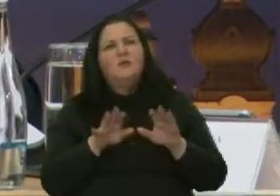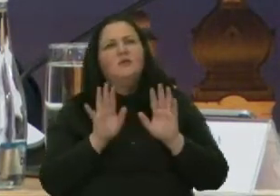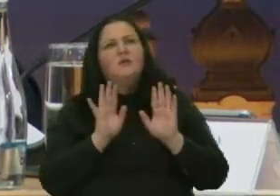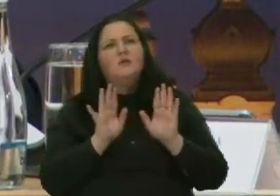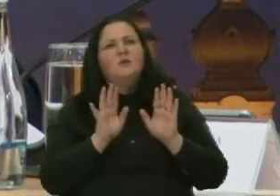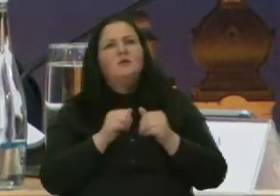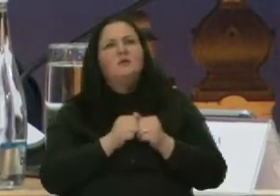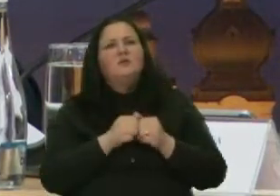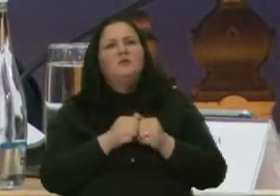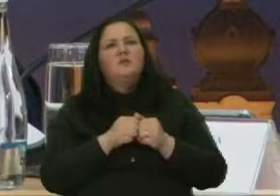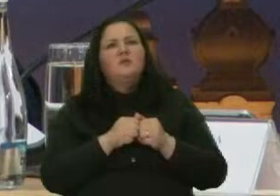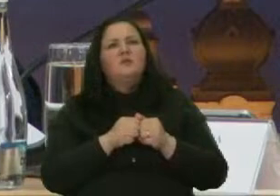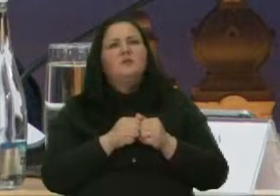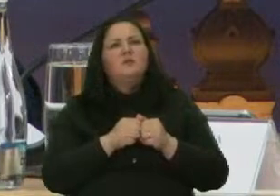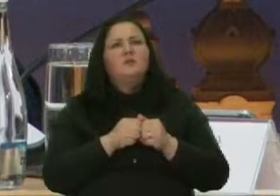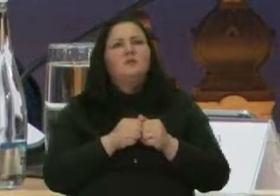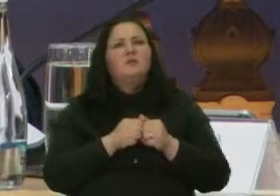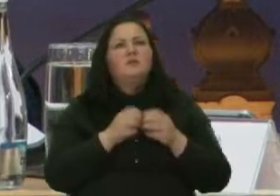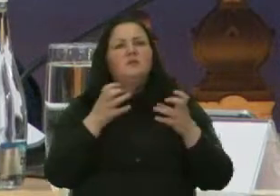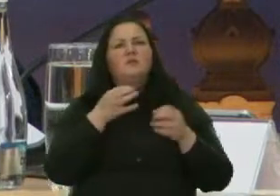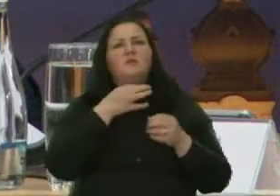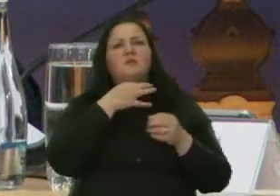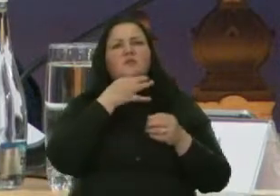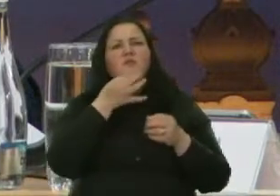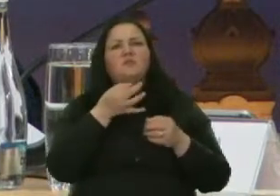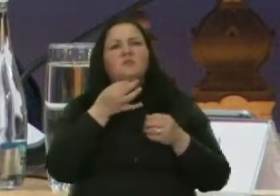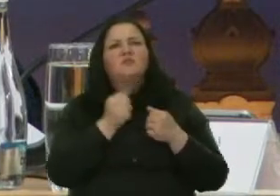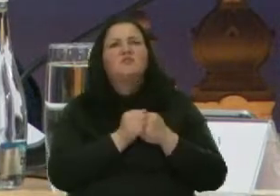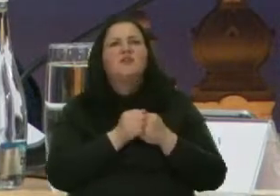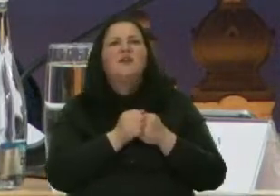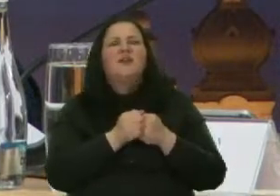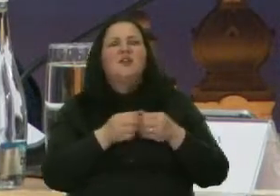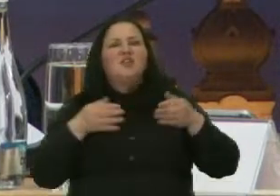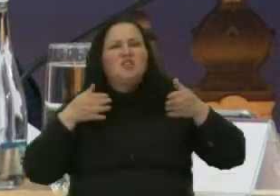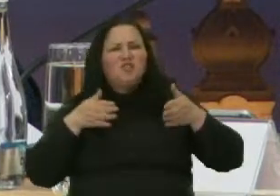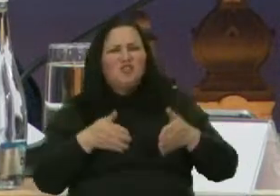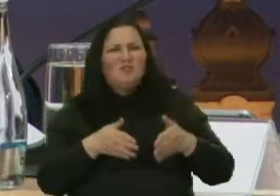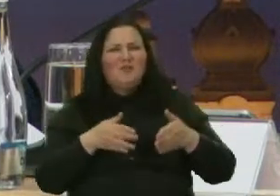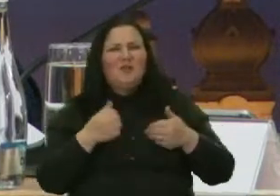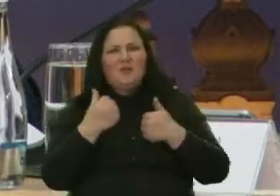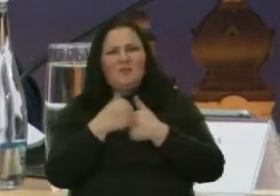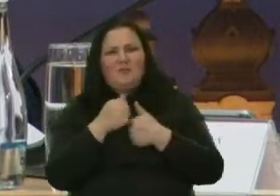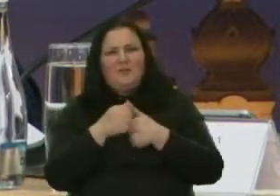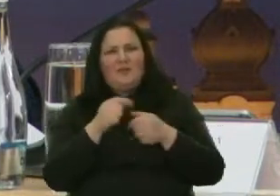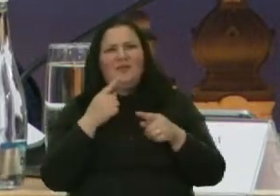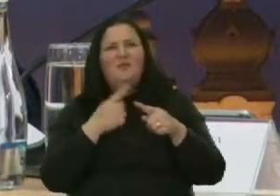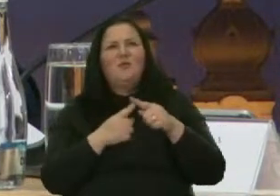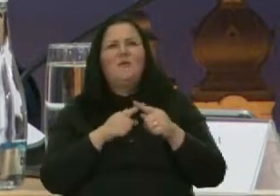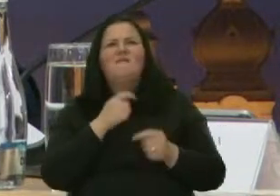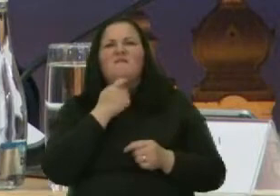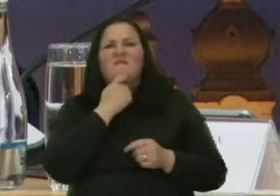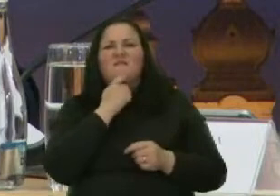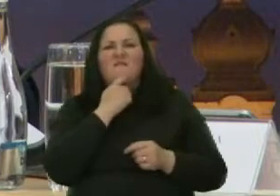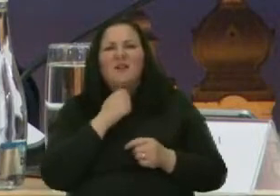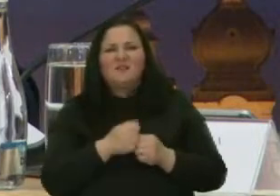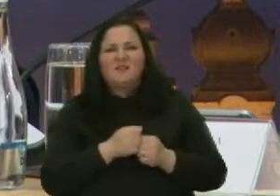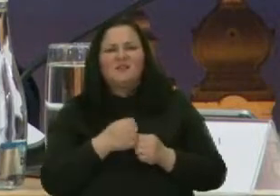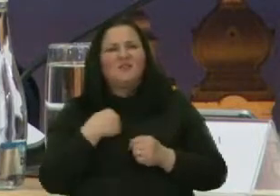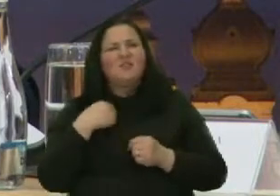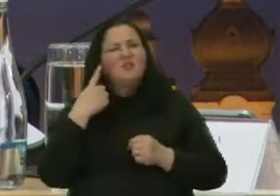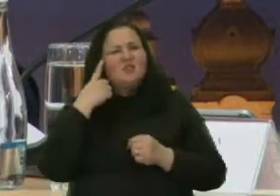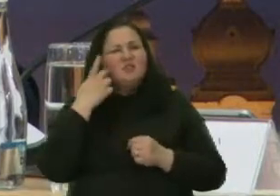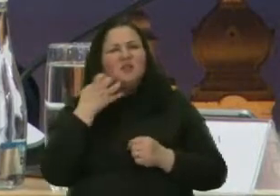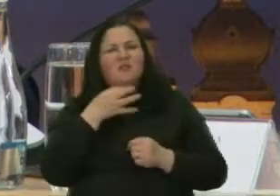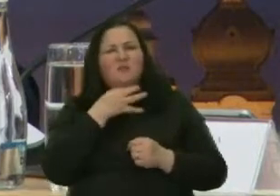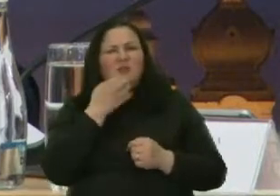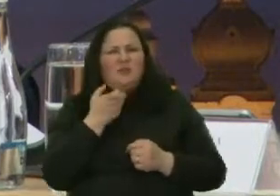așa Aici ați zis voi cimitire prietenoase cu vârstnicii că e așa o exprimare nefericită ați Știți ce ați vrut să spuneți numai că